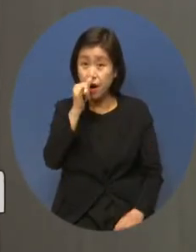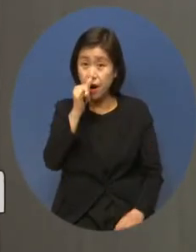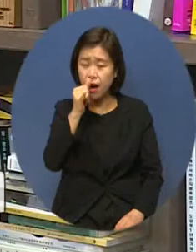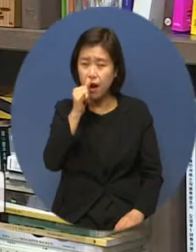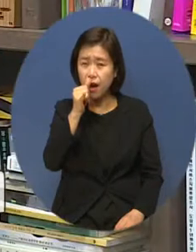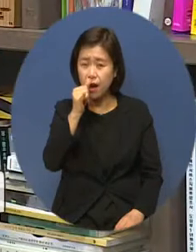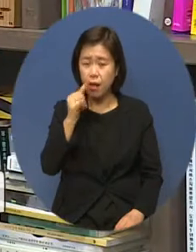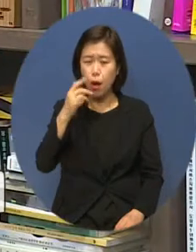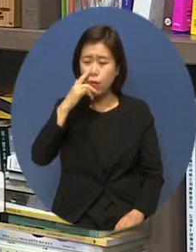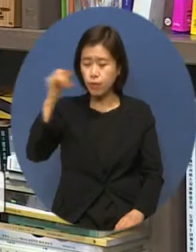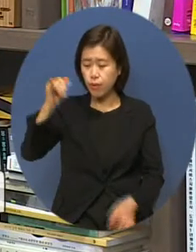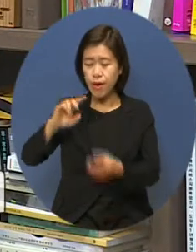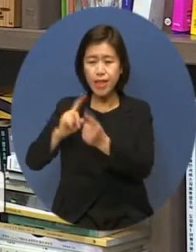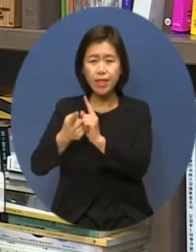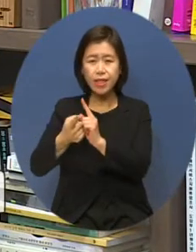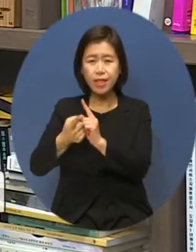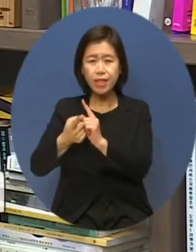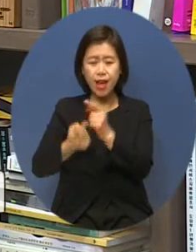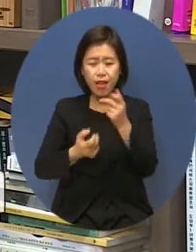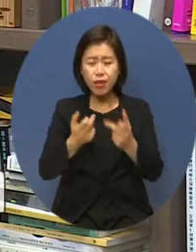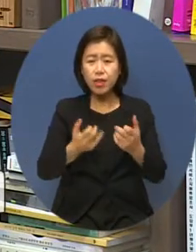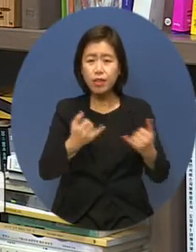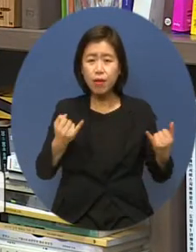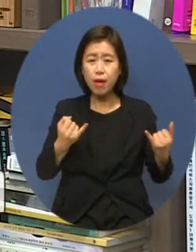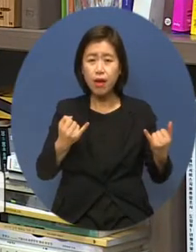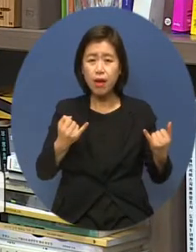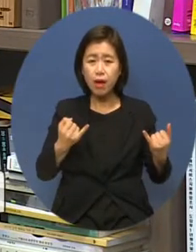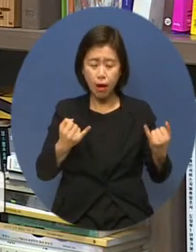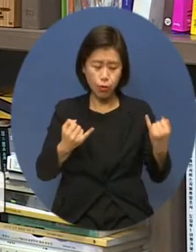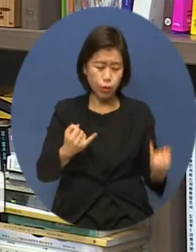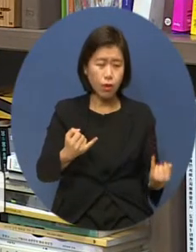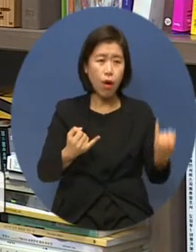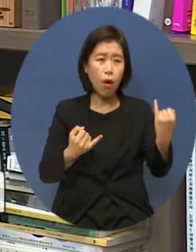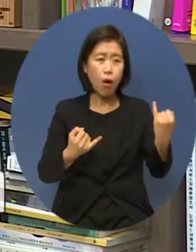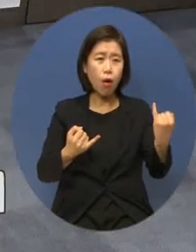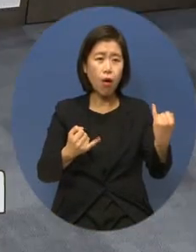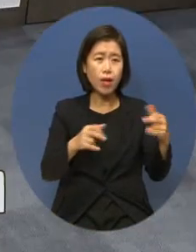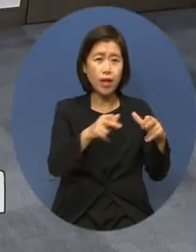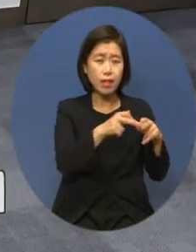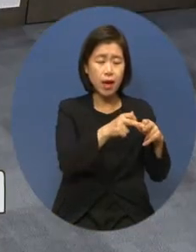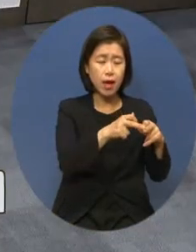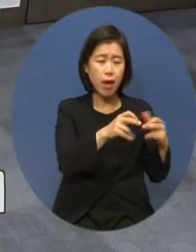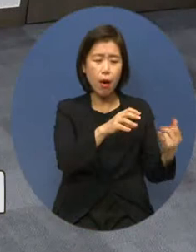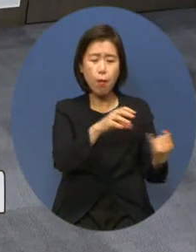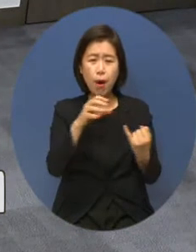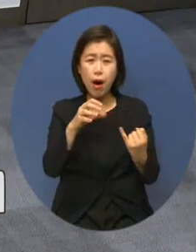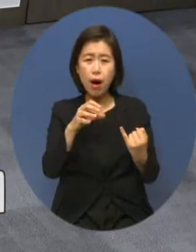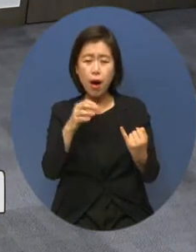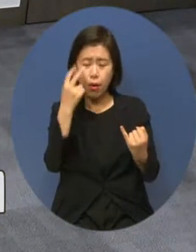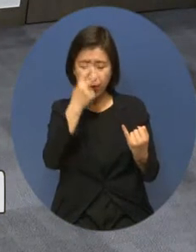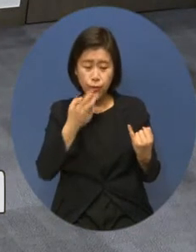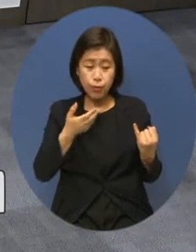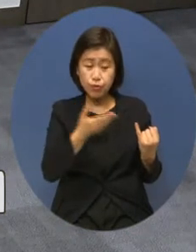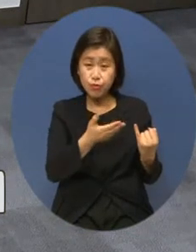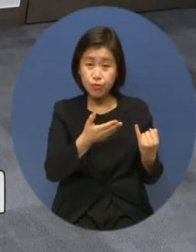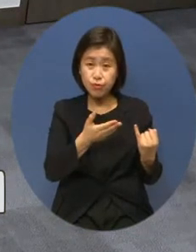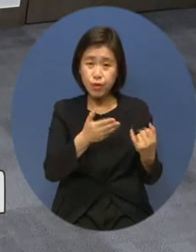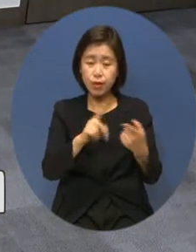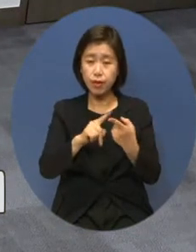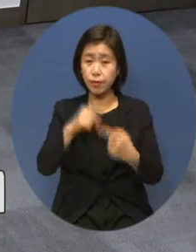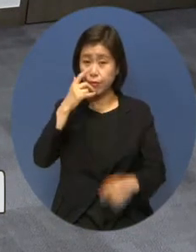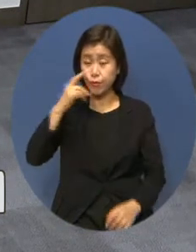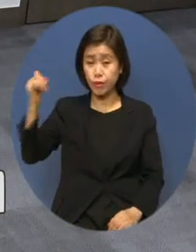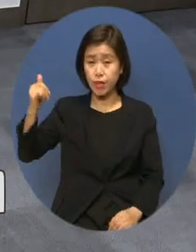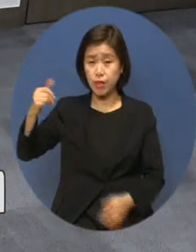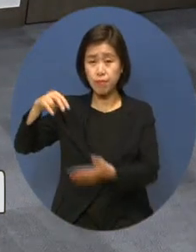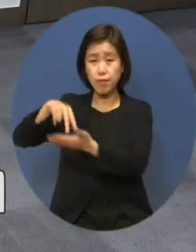미안함 그리고 그것이 적절치 않다고 생각하시는 게 있었던 거죠. 근데 그 앞에서 이것은 혜정이를 위해서 내가